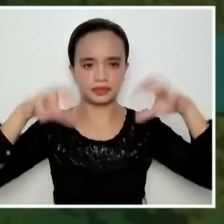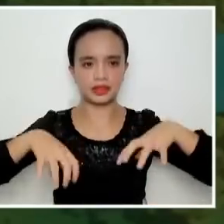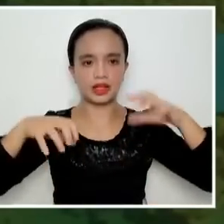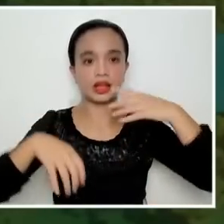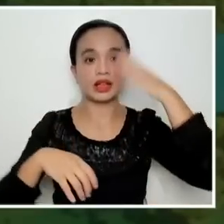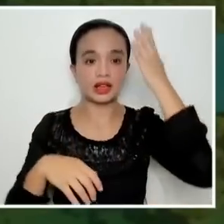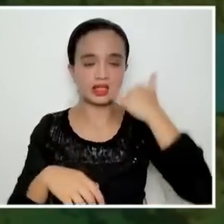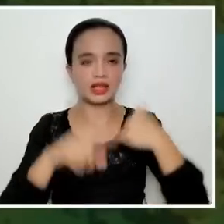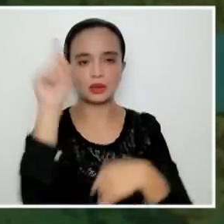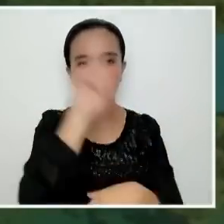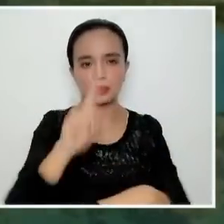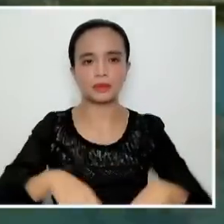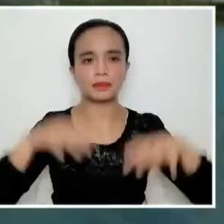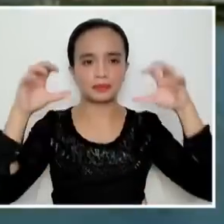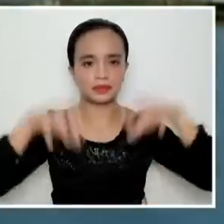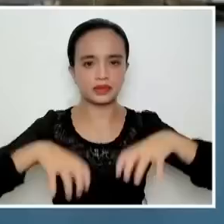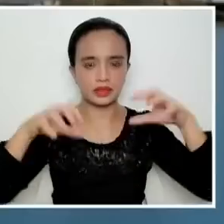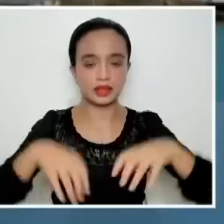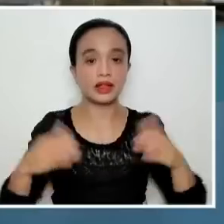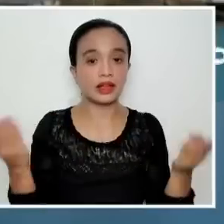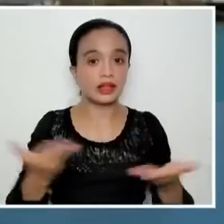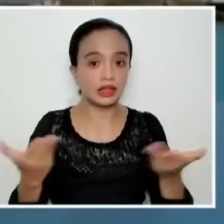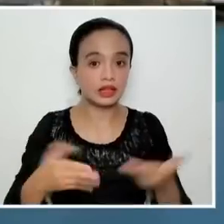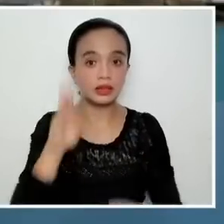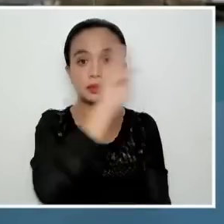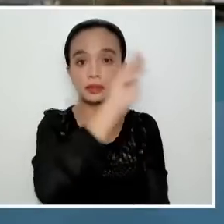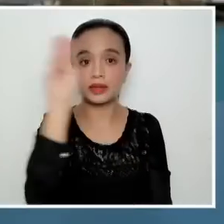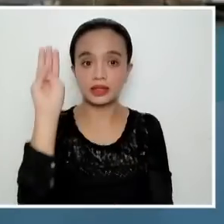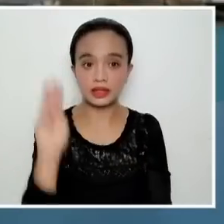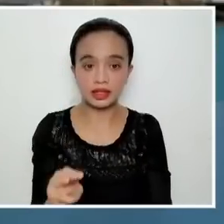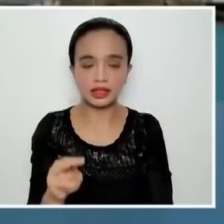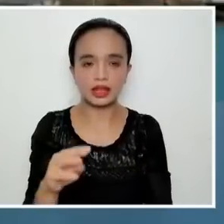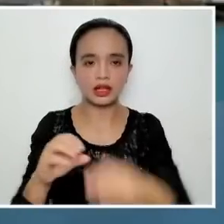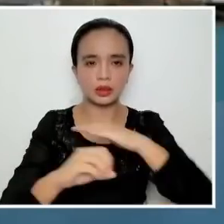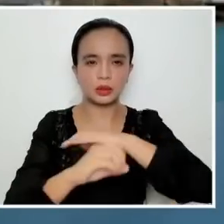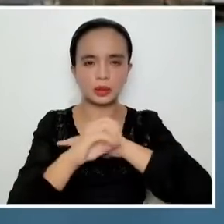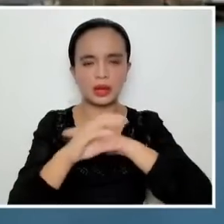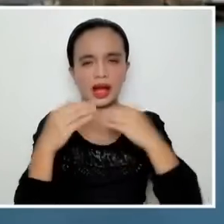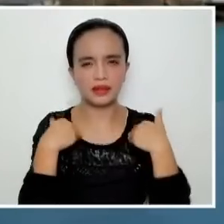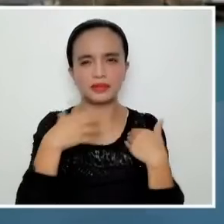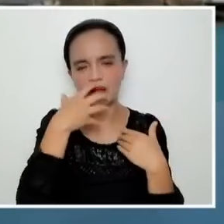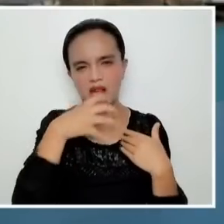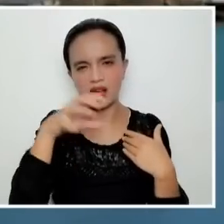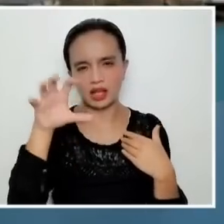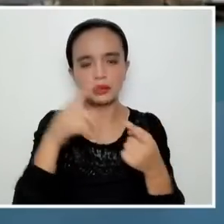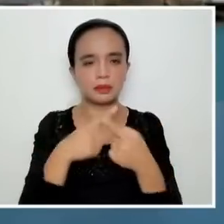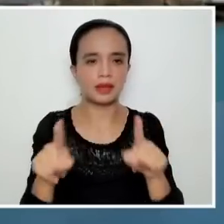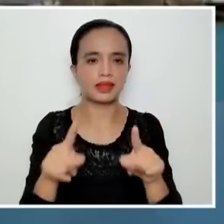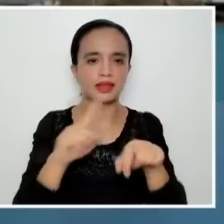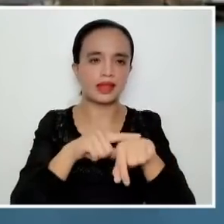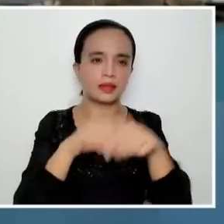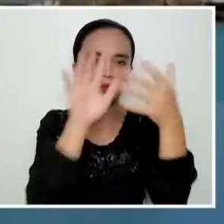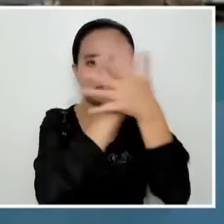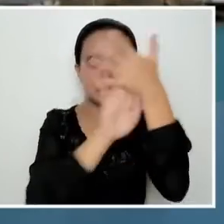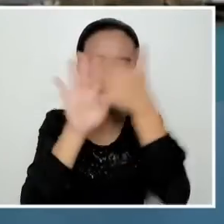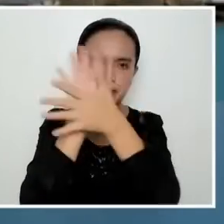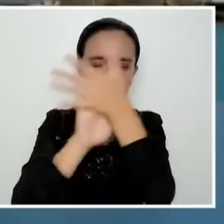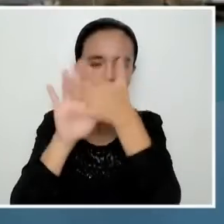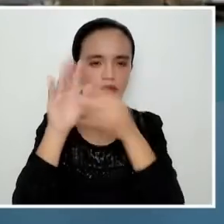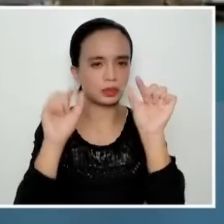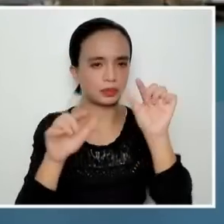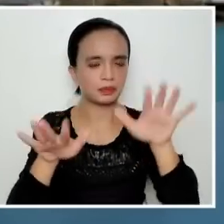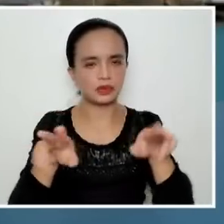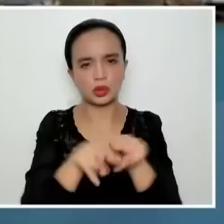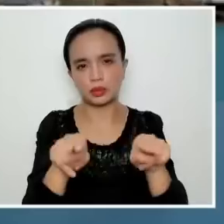sa thunderstorm. At dito naman po sa Metro Manila, sisilip-silip ang araw pero may oras po na maulap at may katamtamang tsansa ng pag-ulan sa gitna